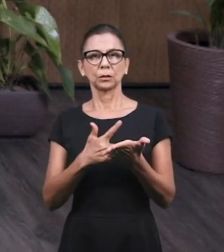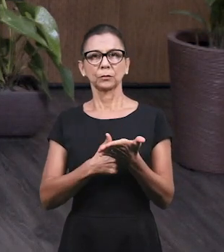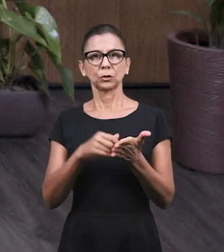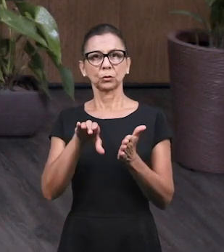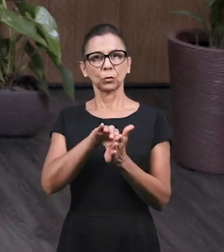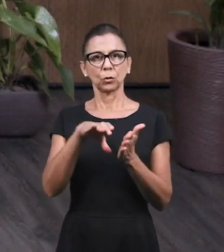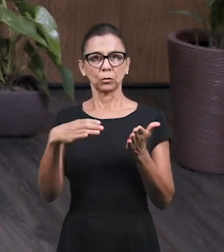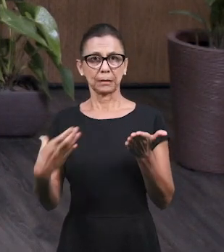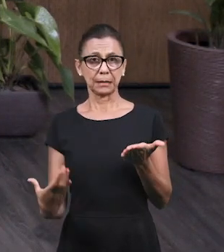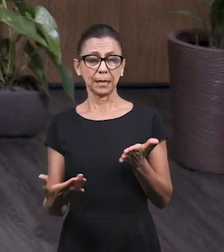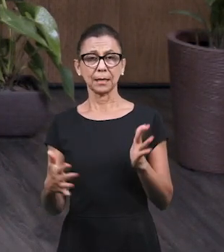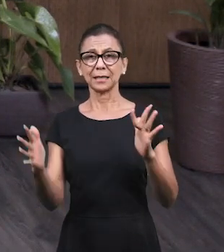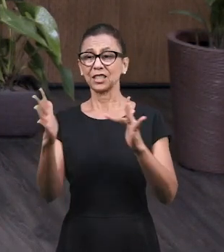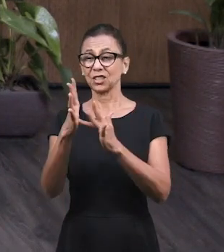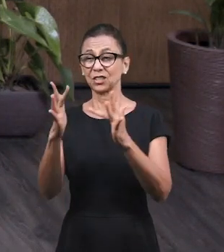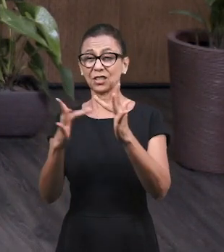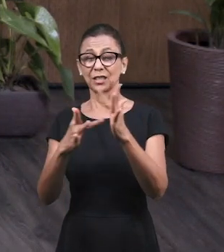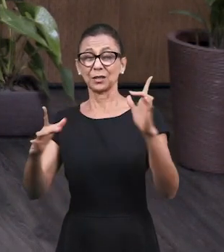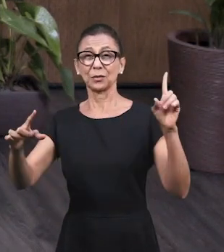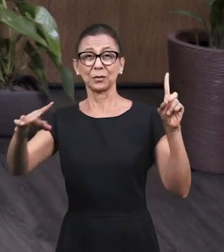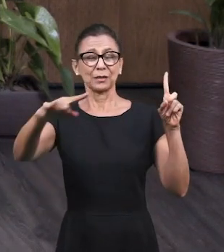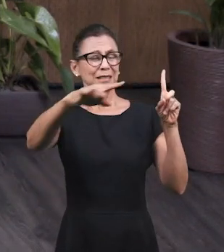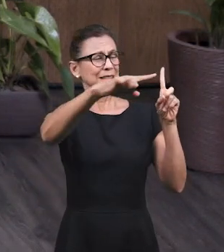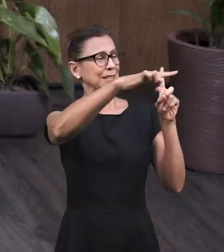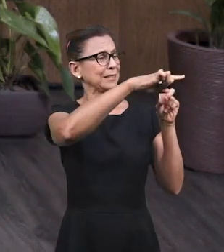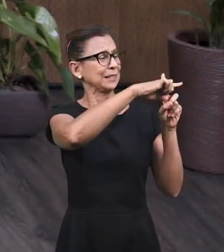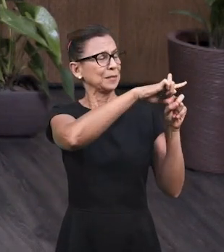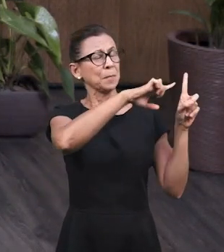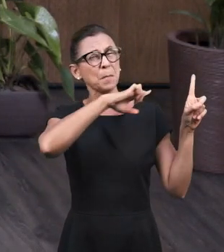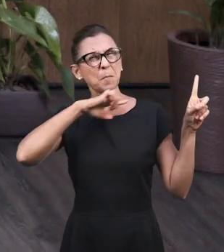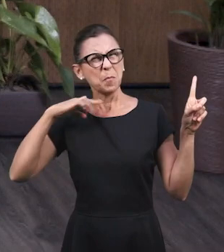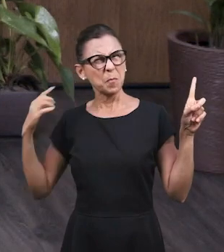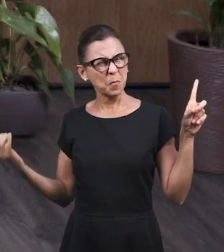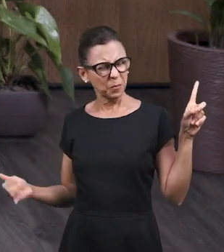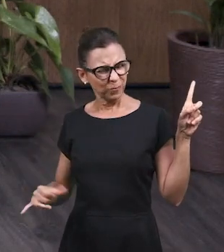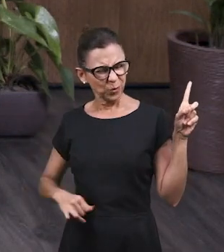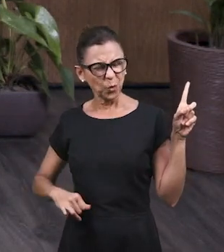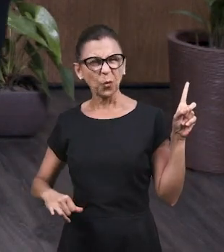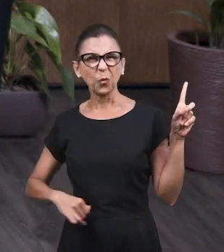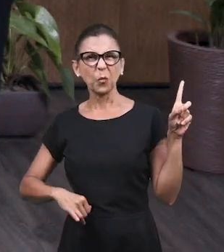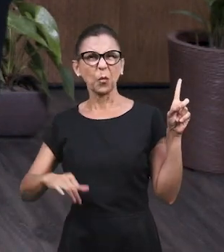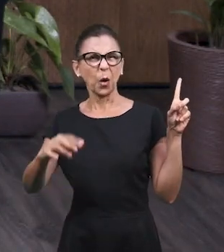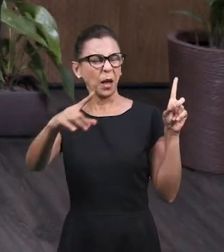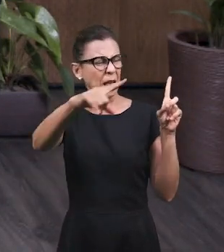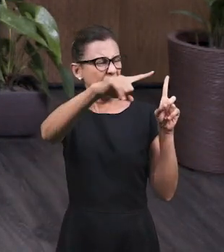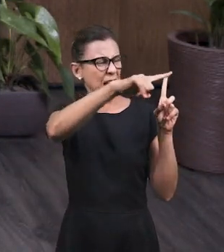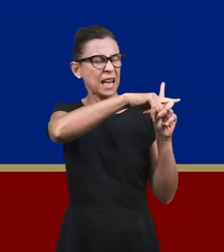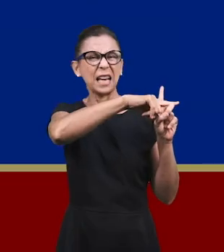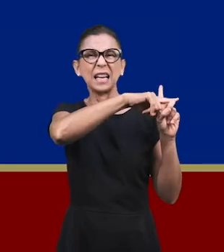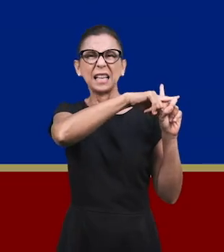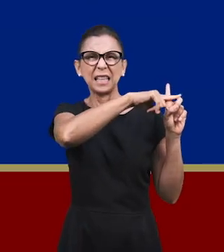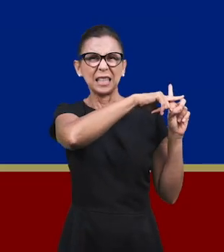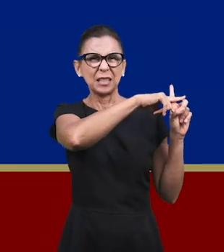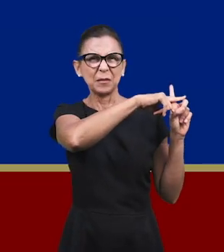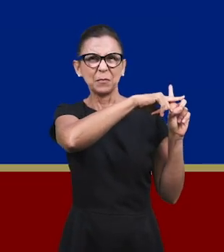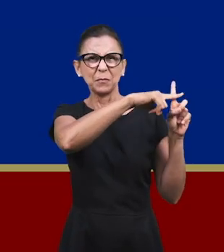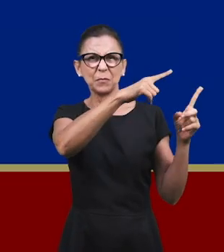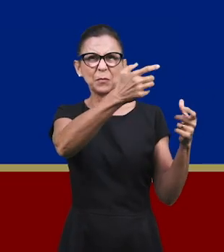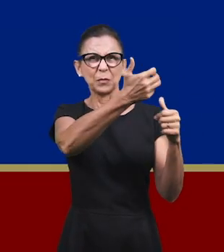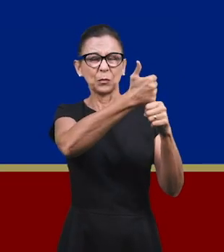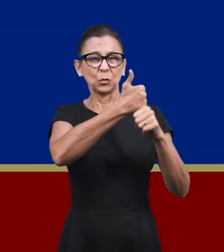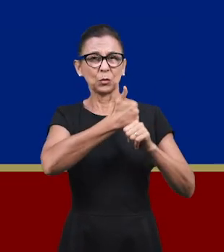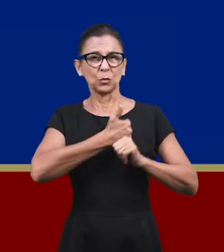impayable. Mais dans la lettre aux Colossiens, Jésus, à la croix du calvaire, avec son sang, sa